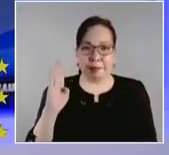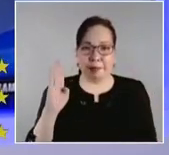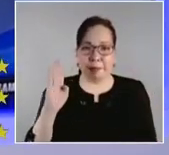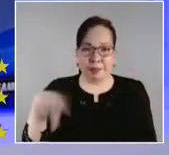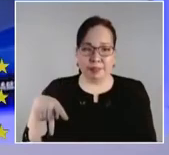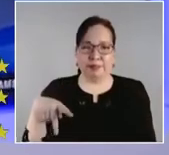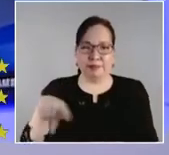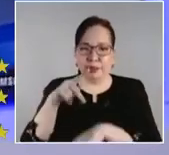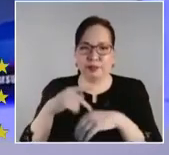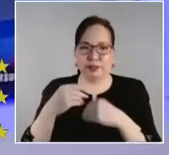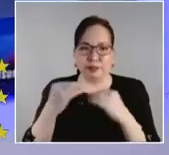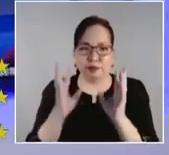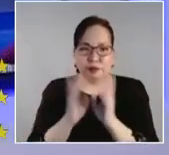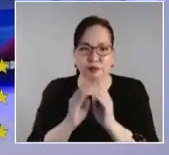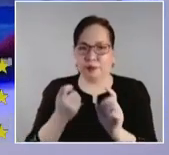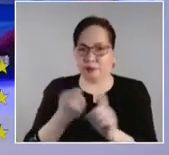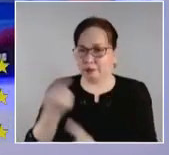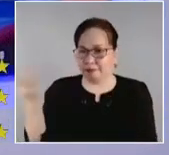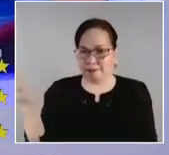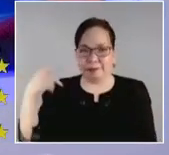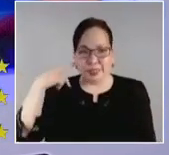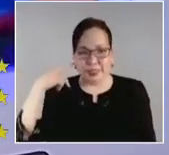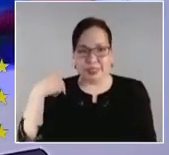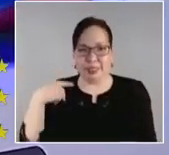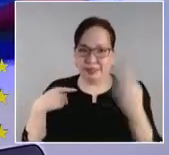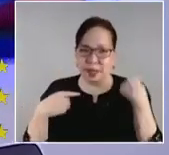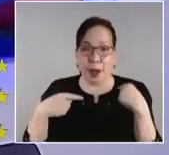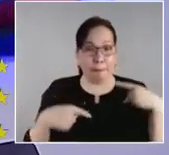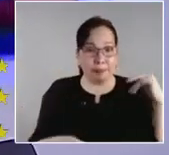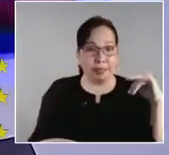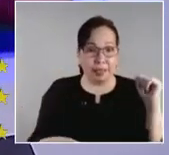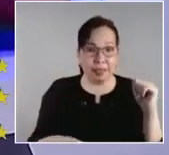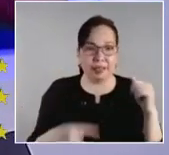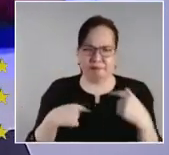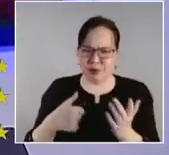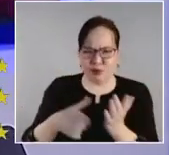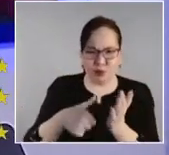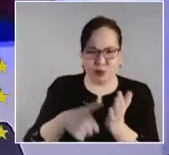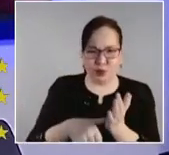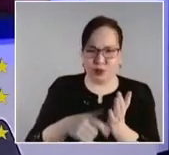ni Pinky Webb at Ricky Rosales, ako si Pia Ontiveros. Bumoto po tayong lahat sa